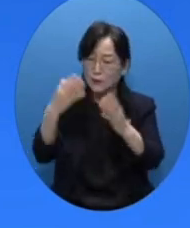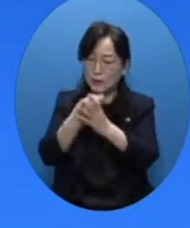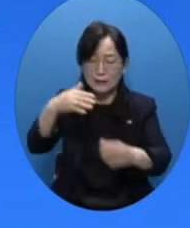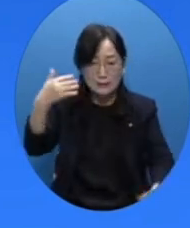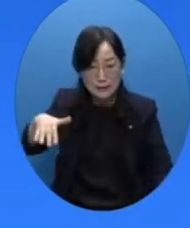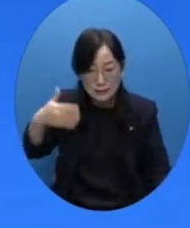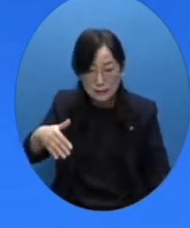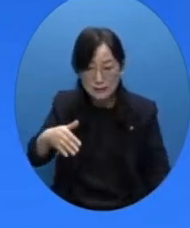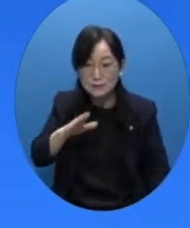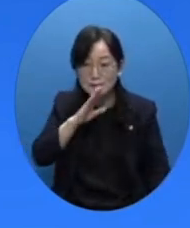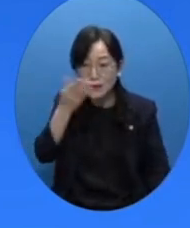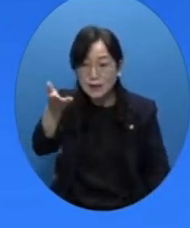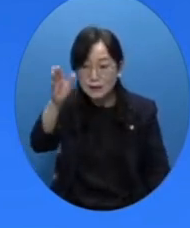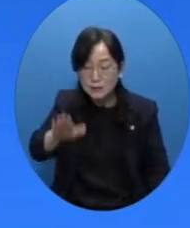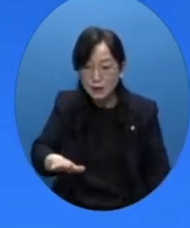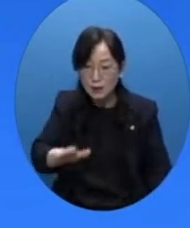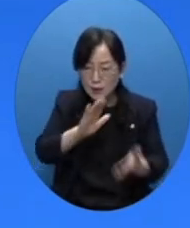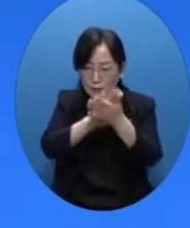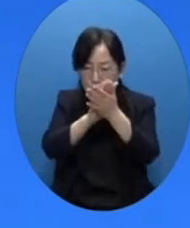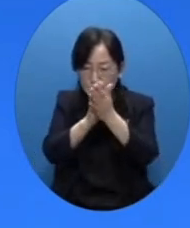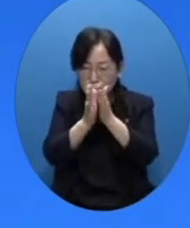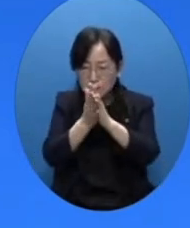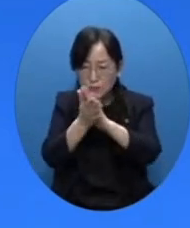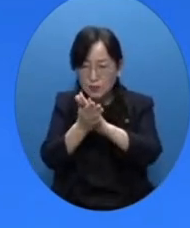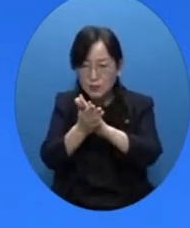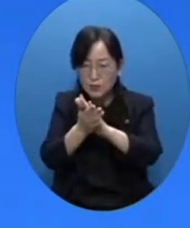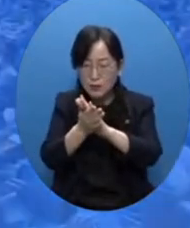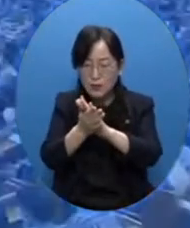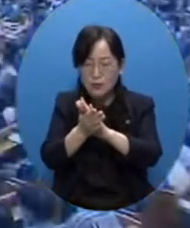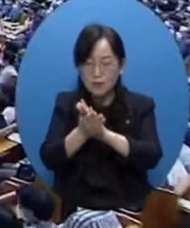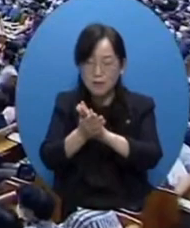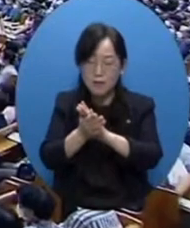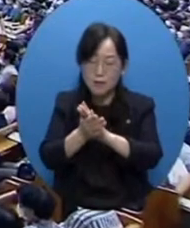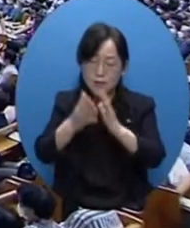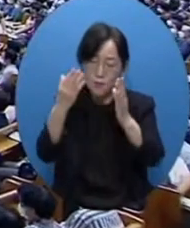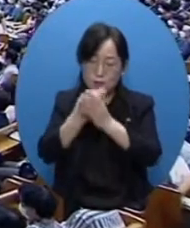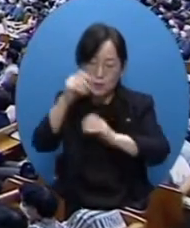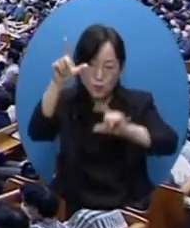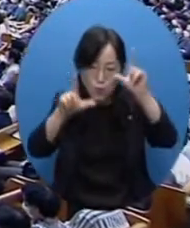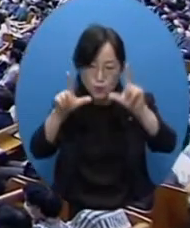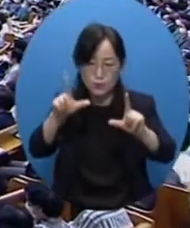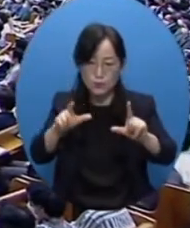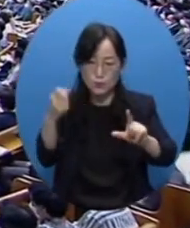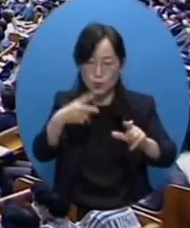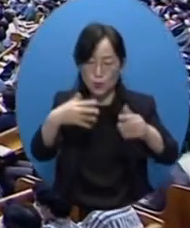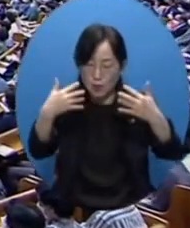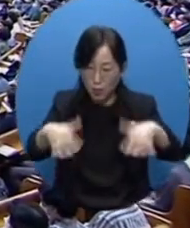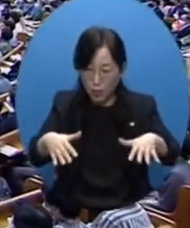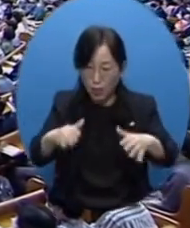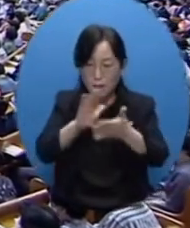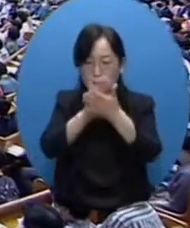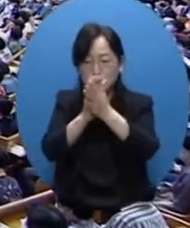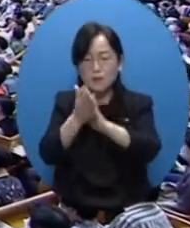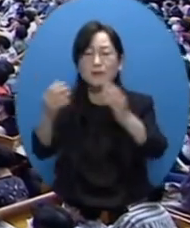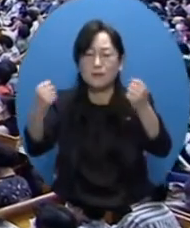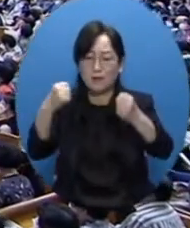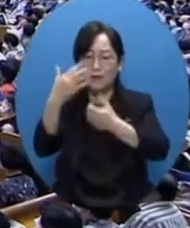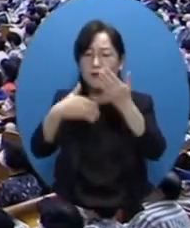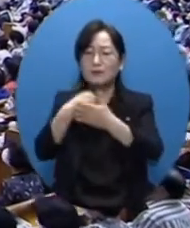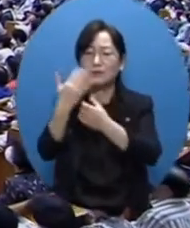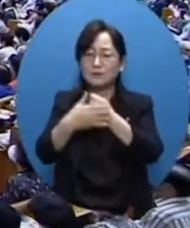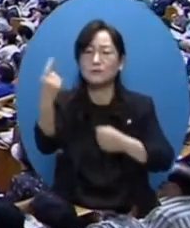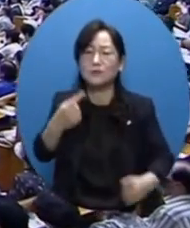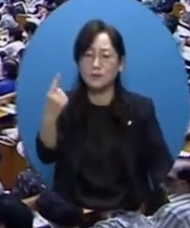모습이 점점 집에 가운데 완전에 모습으로 나아가게 되고 열악한 모습이 강관 해지고 하나님의 은혜가 우리에게 임하게 되는